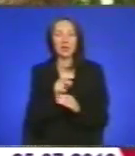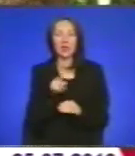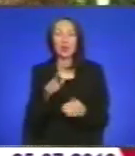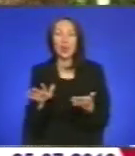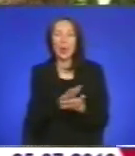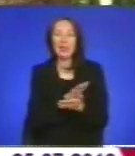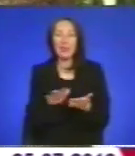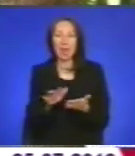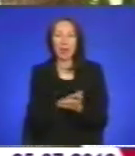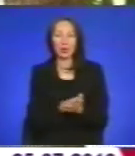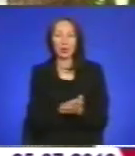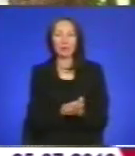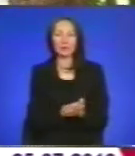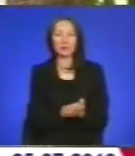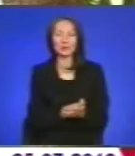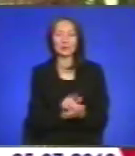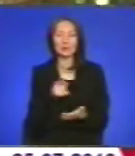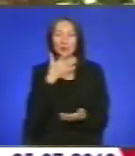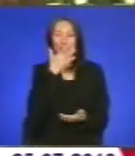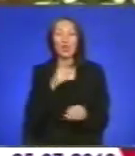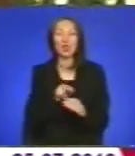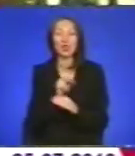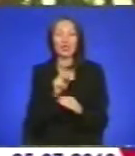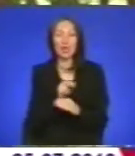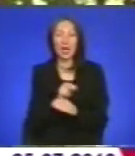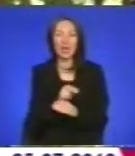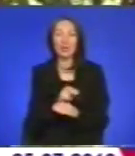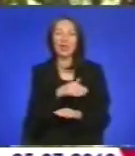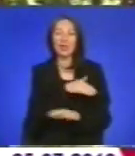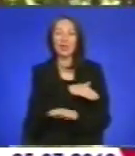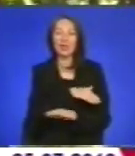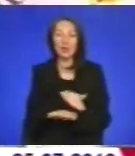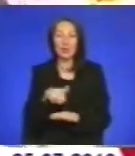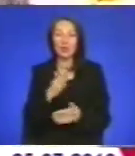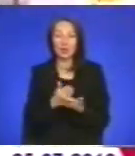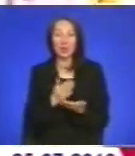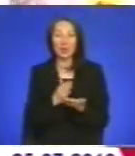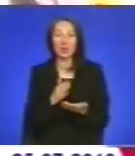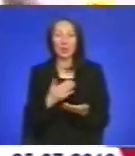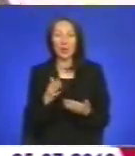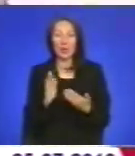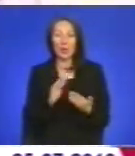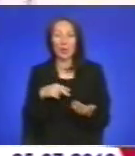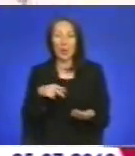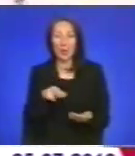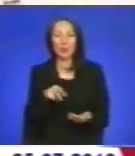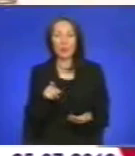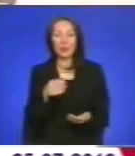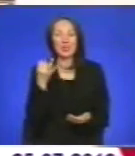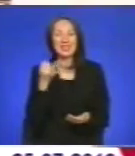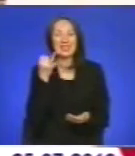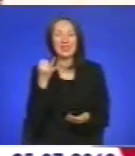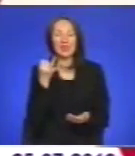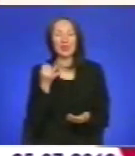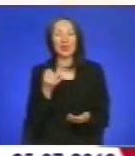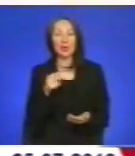і тут гарно вчать, на дворі ми буваємо. Тут цікавіше, в школі